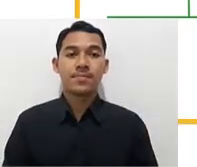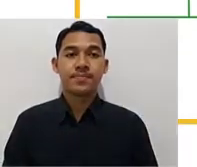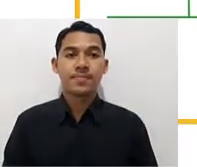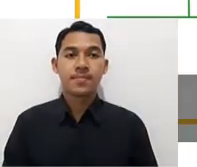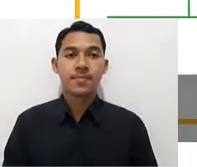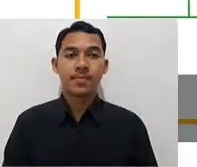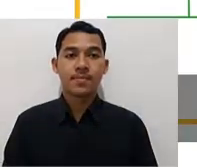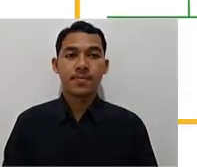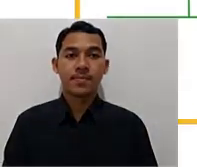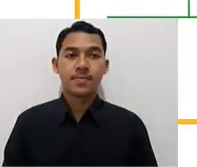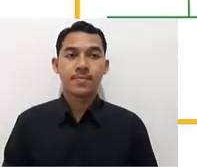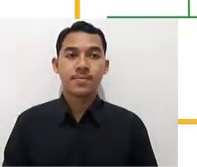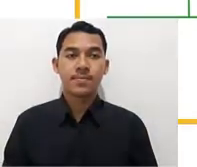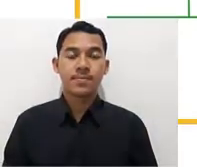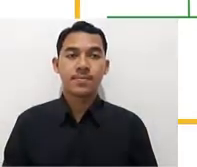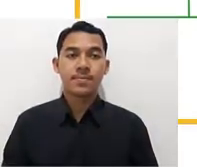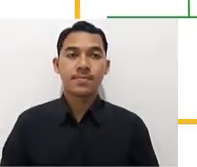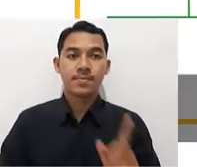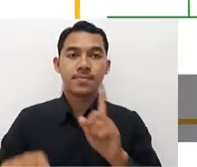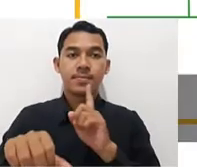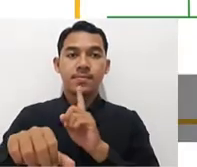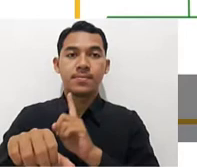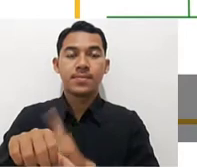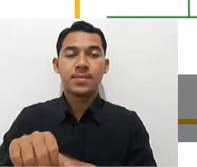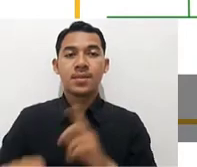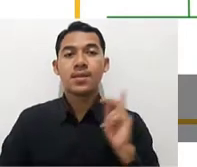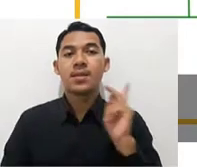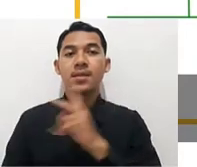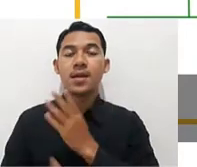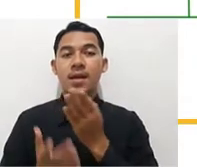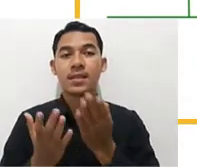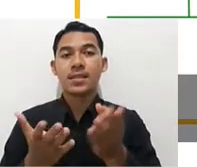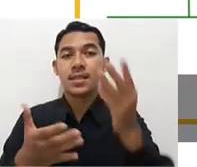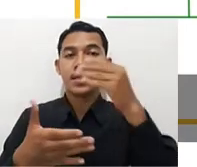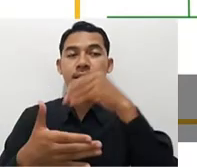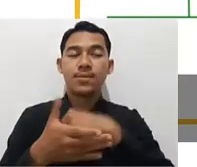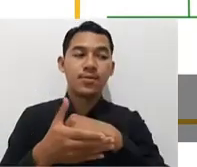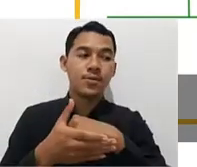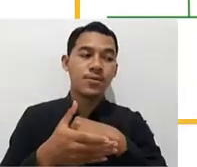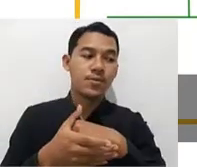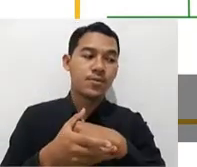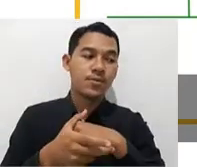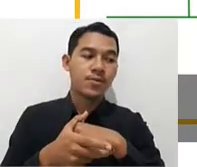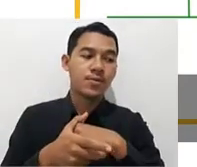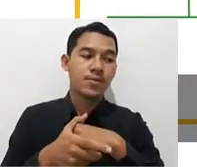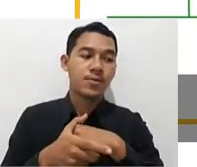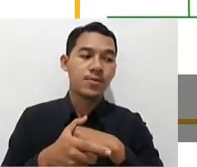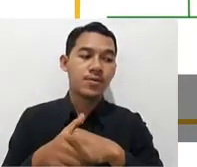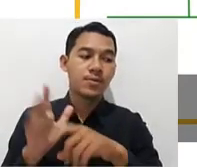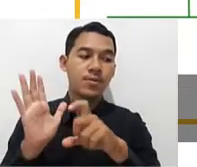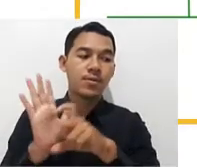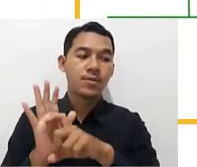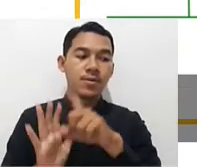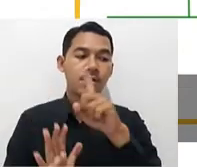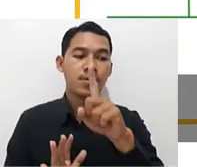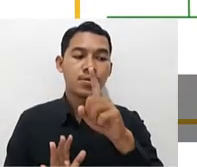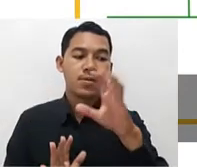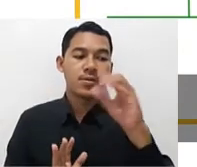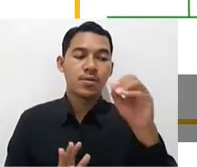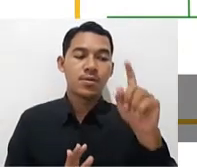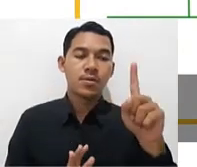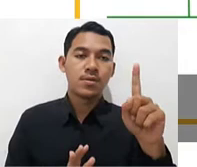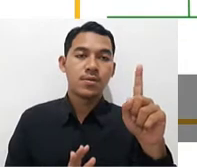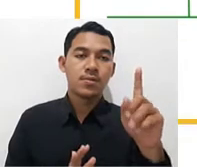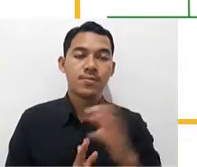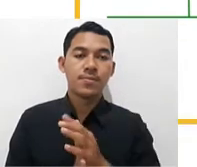apa namanya ketika misalkan kita kasih inputnya sampai deh kayak tadi deh. Misalkan 1101 kita bedain